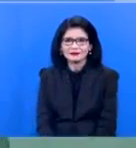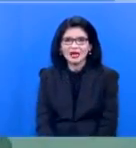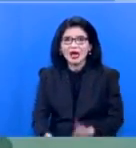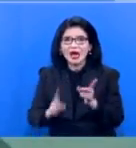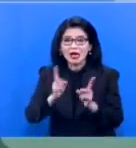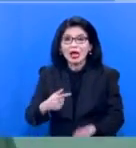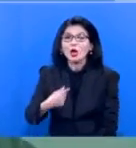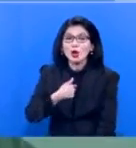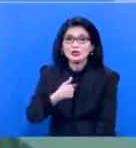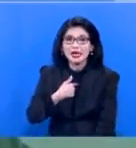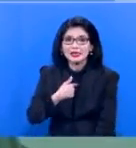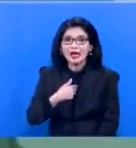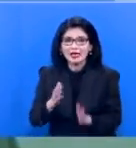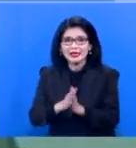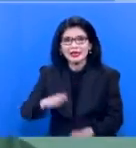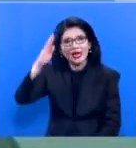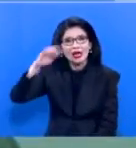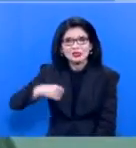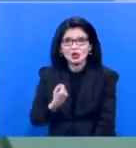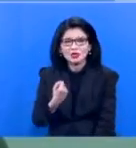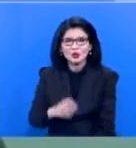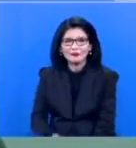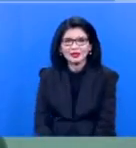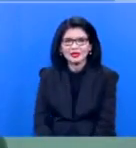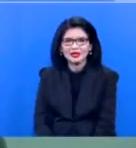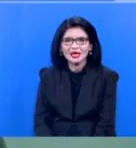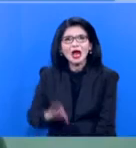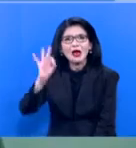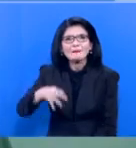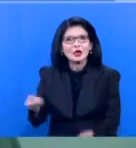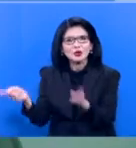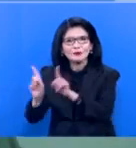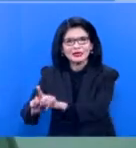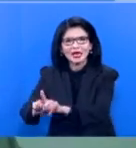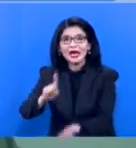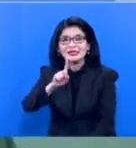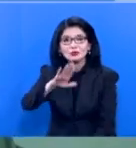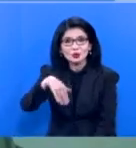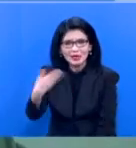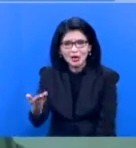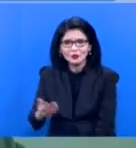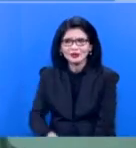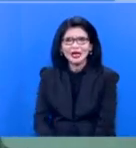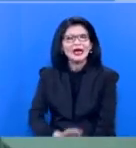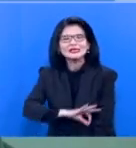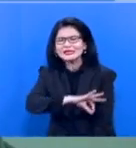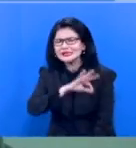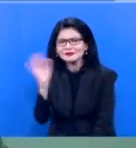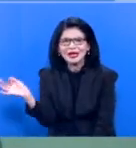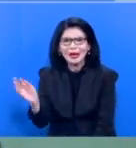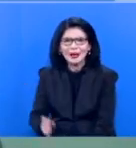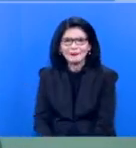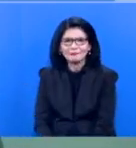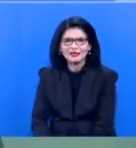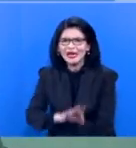dengan suami baru nikahnya hampir setahun. Nah, itu sama sekali belum pernah ke daerah